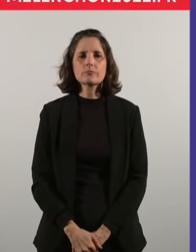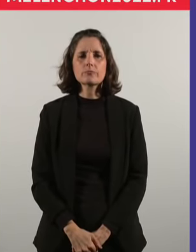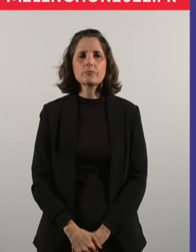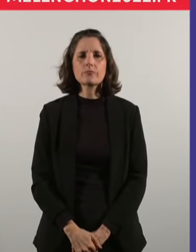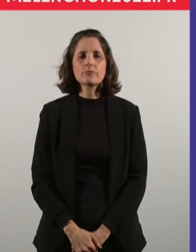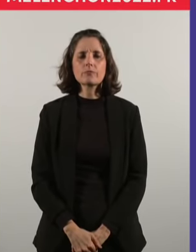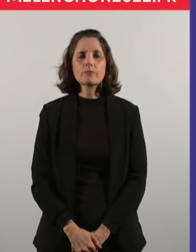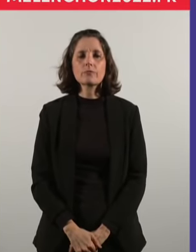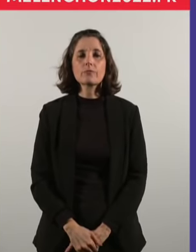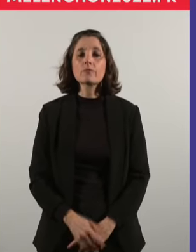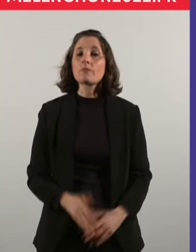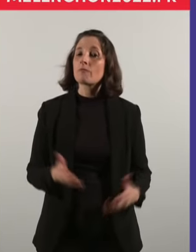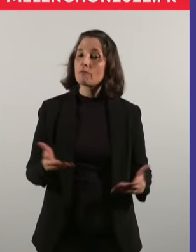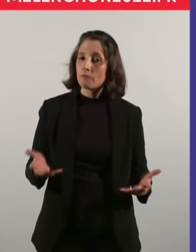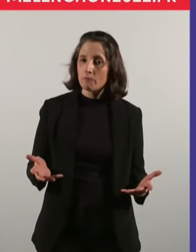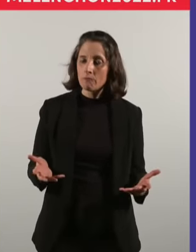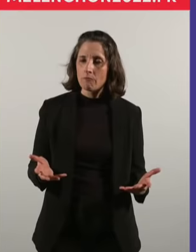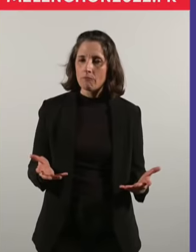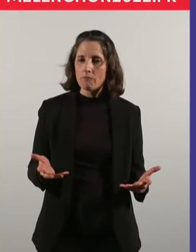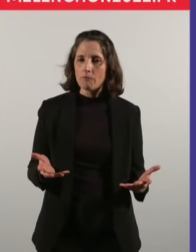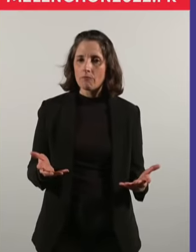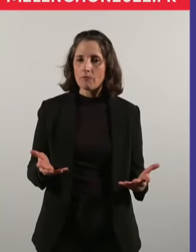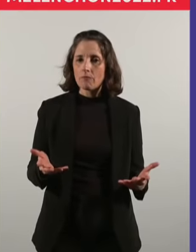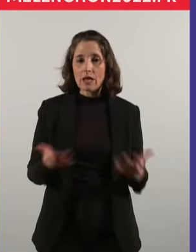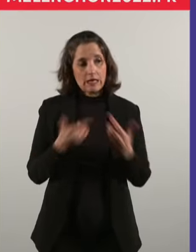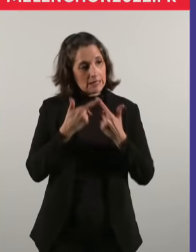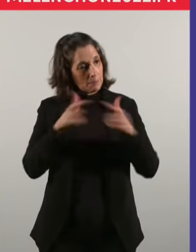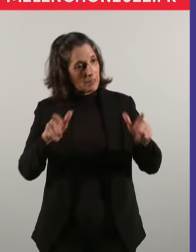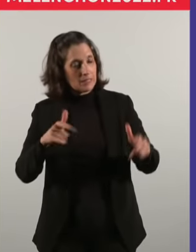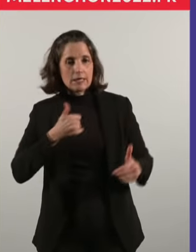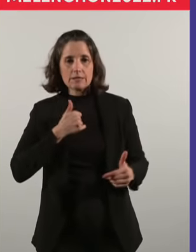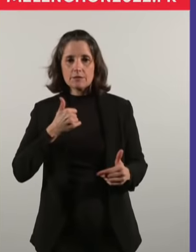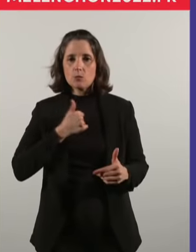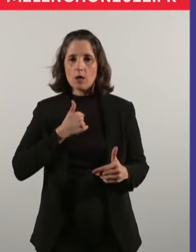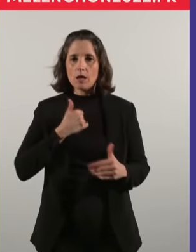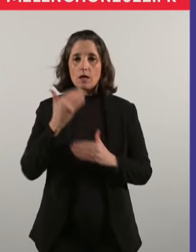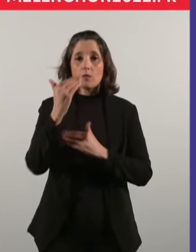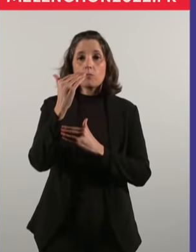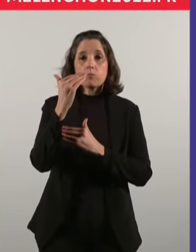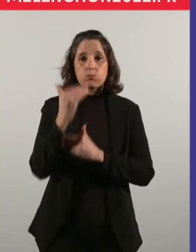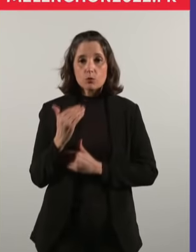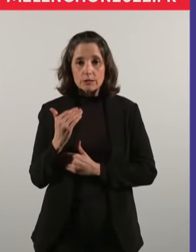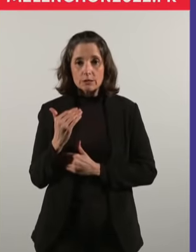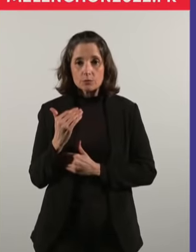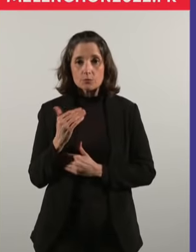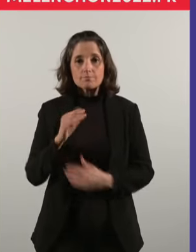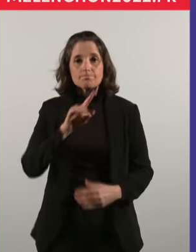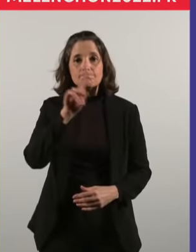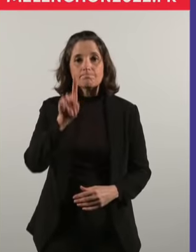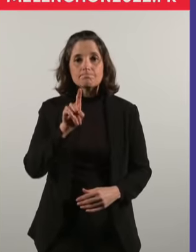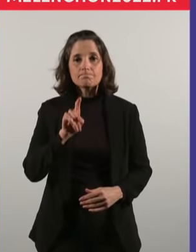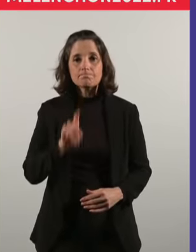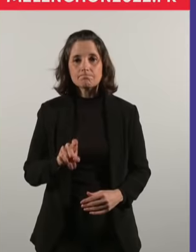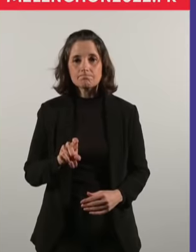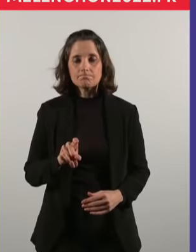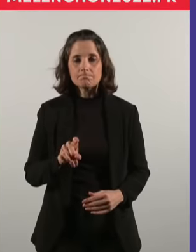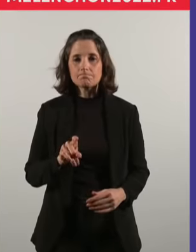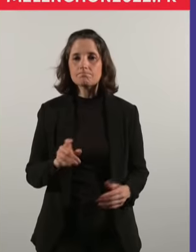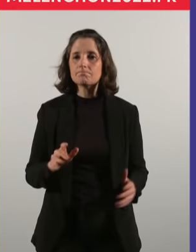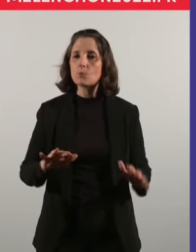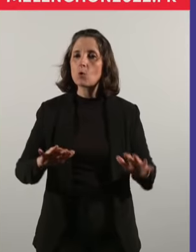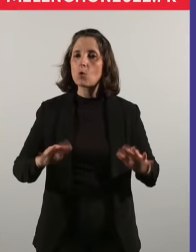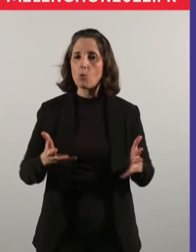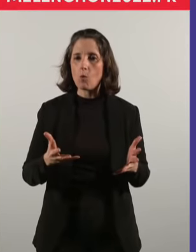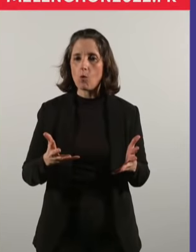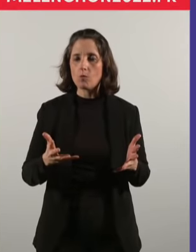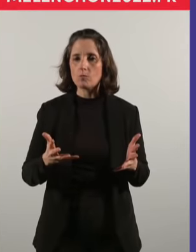il nous faut affronter la question de la protection de la liberté individuelle. Et d'abord, équiper tout le pays d'un accès